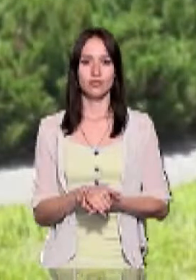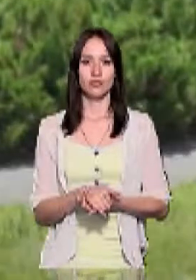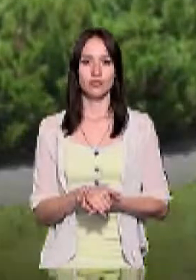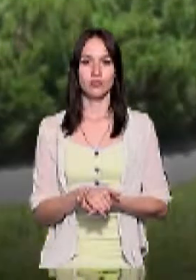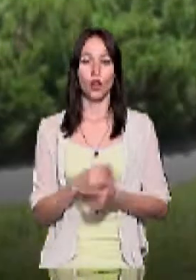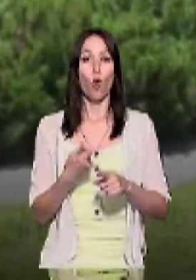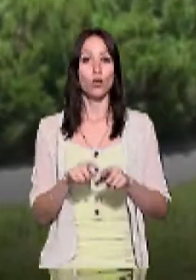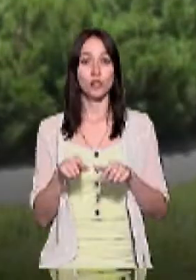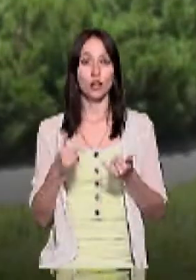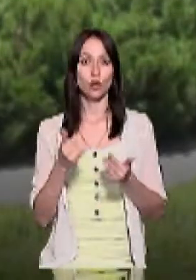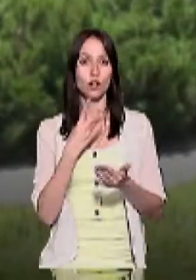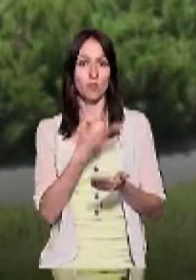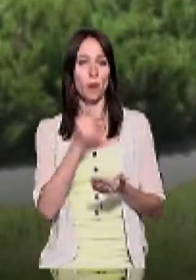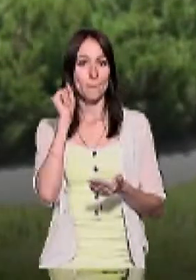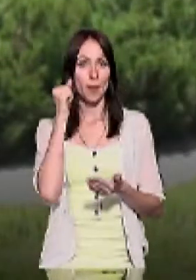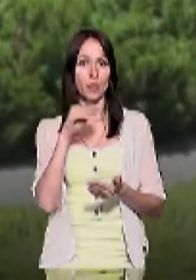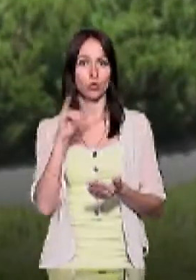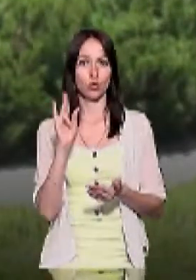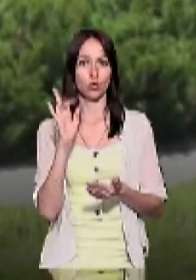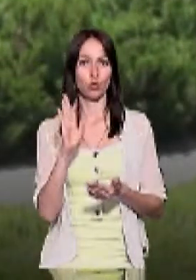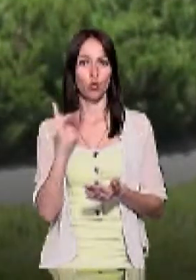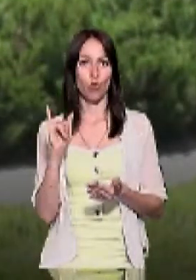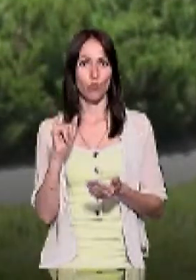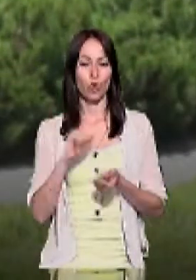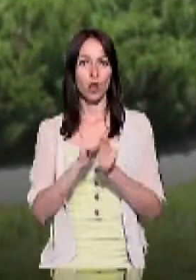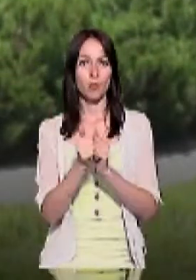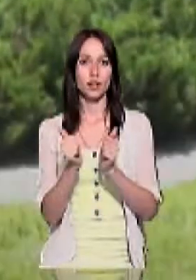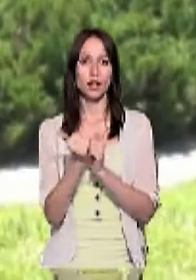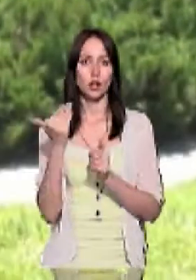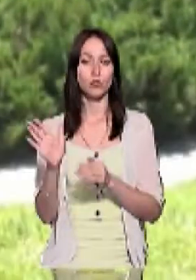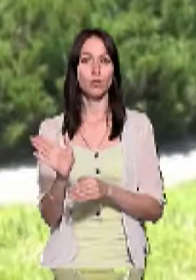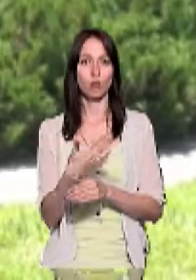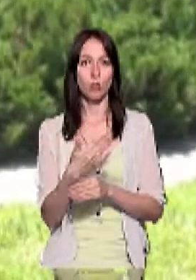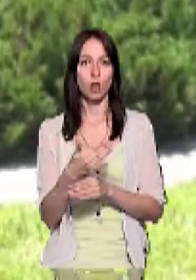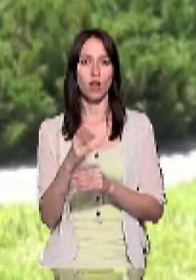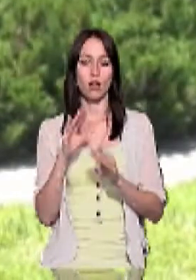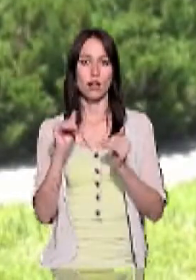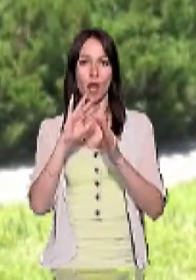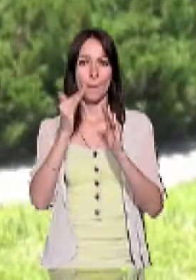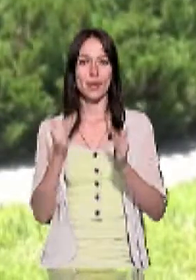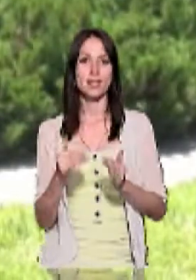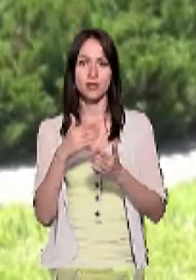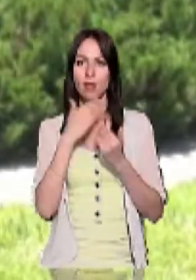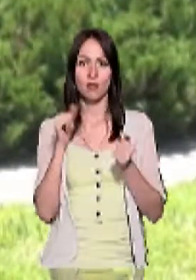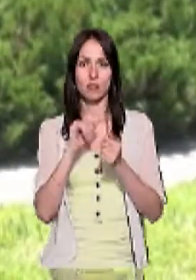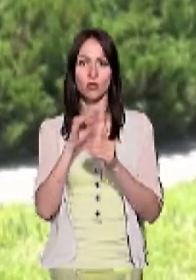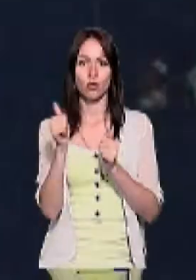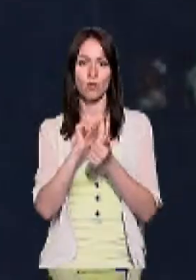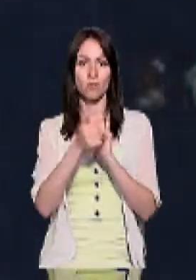Ось так сьогодні виглядає пам'ятник Жукову. Каміння біля нього прибрали, на п'єдесталі погруддя немає, замість нього стоїть